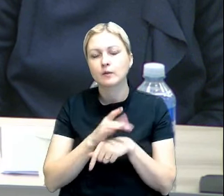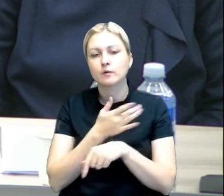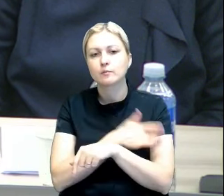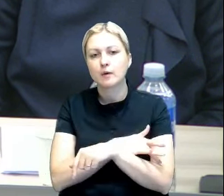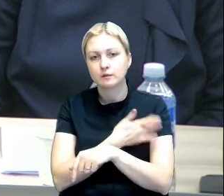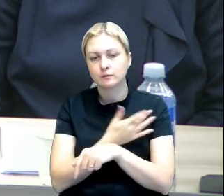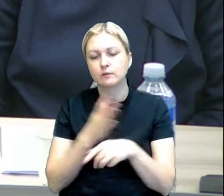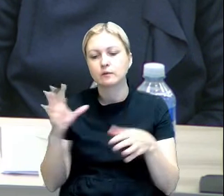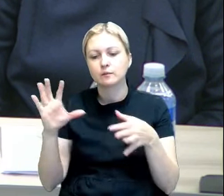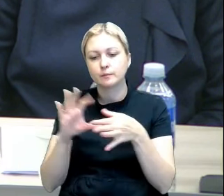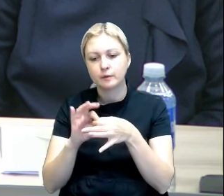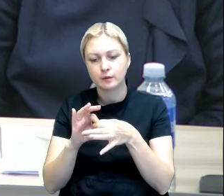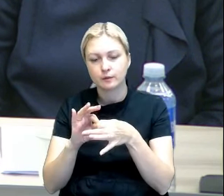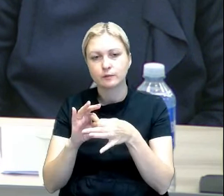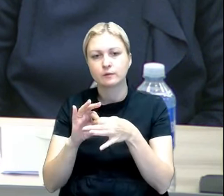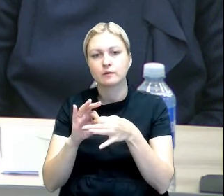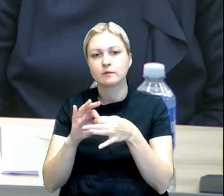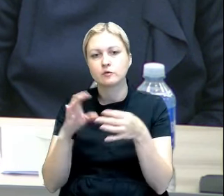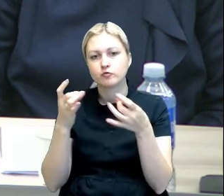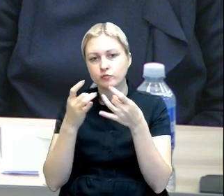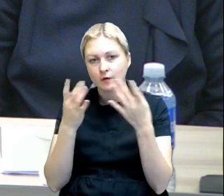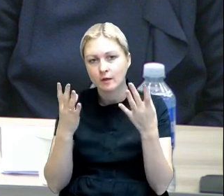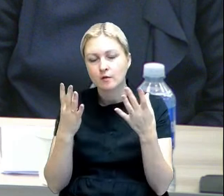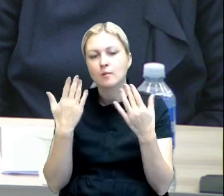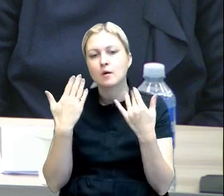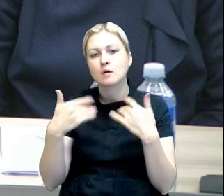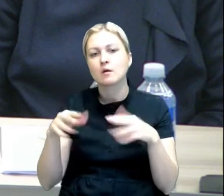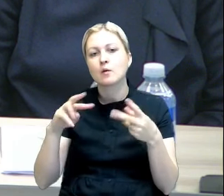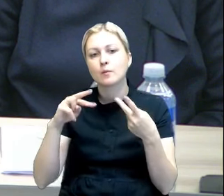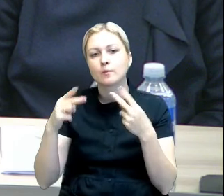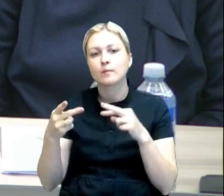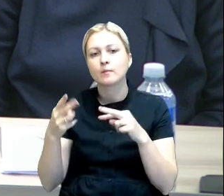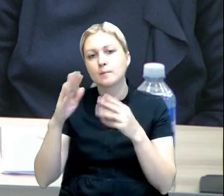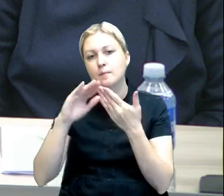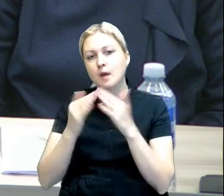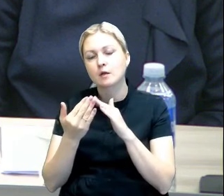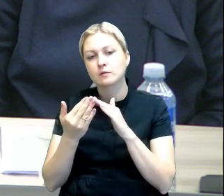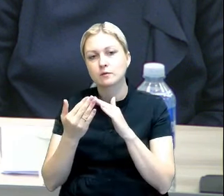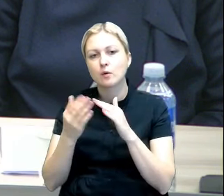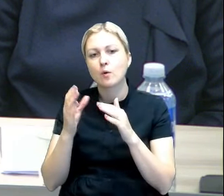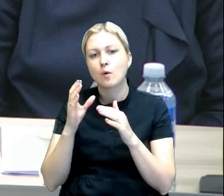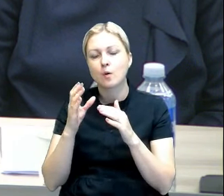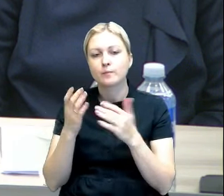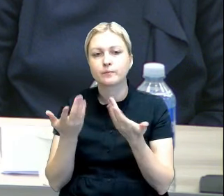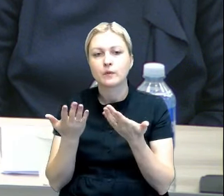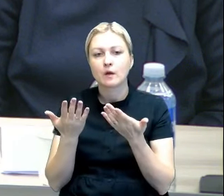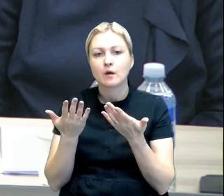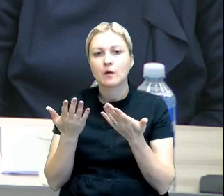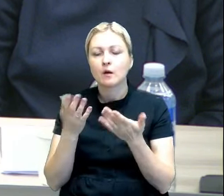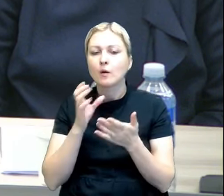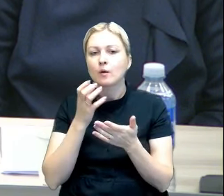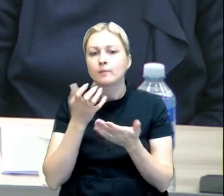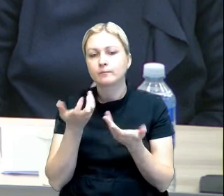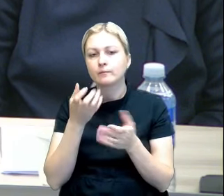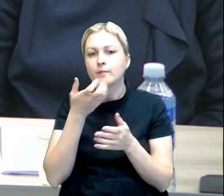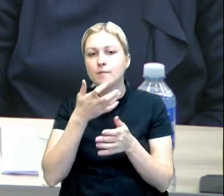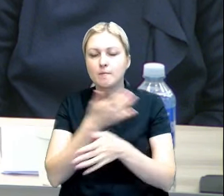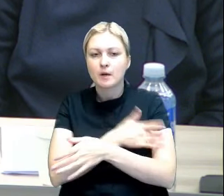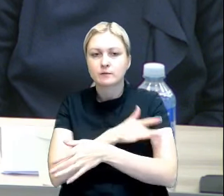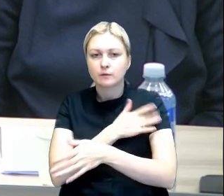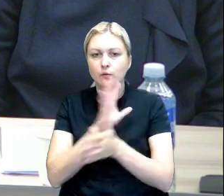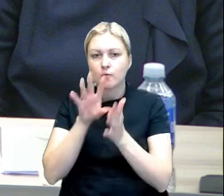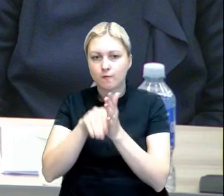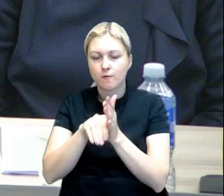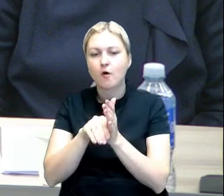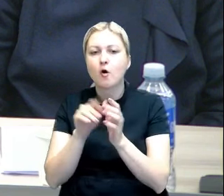prijungus gatvė apšvietimą tapo miesto pagrindine komunalinių paslaugų teikimo įmonė ir prijungimas pirtie